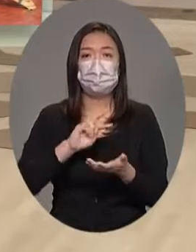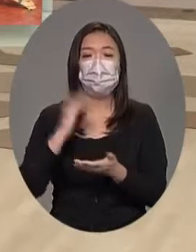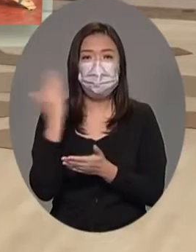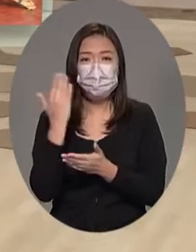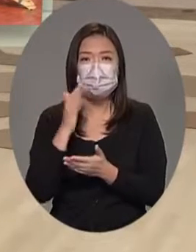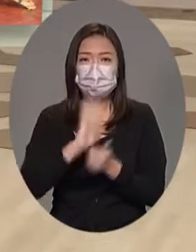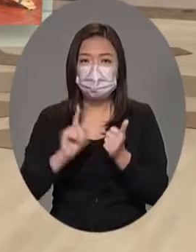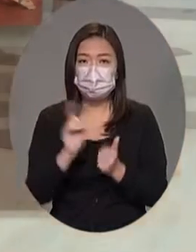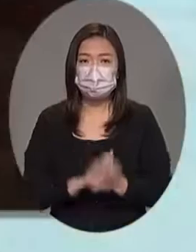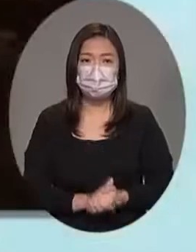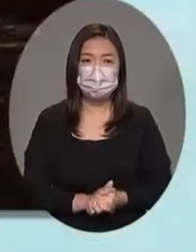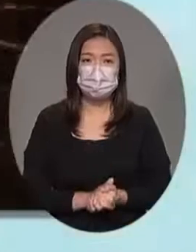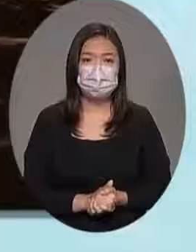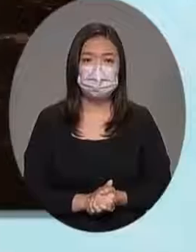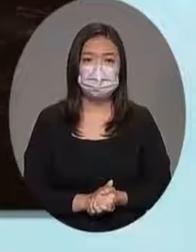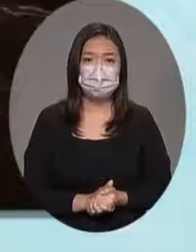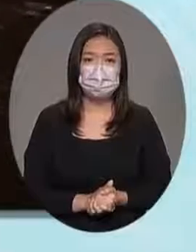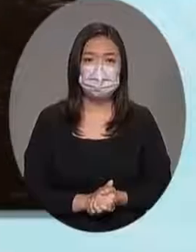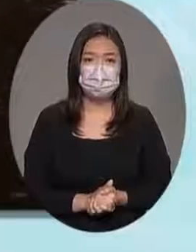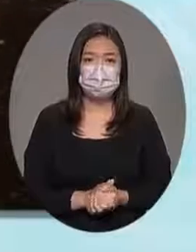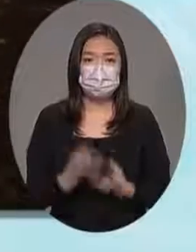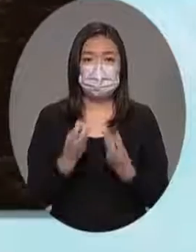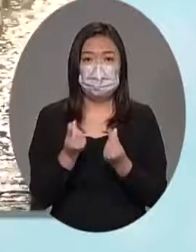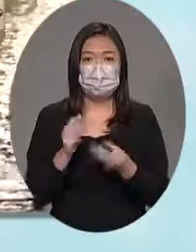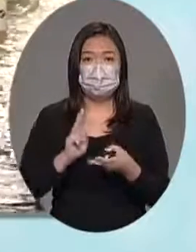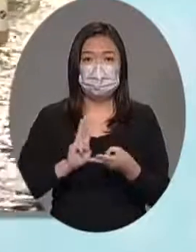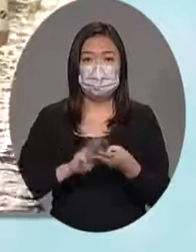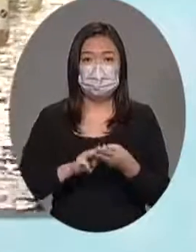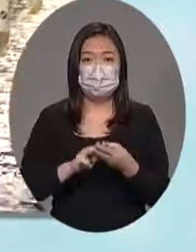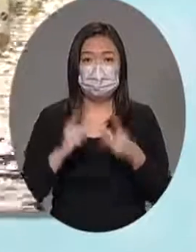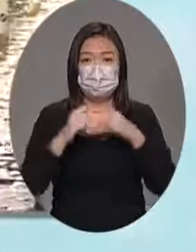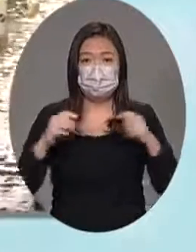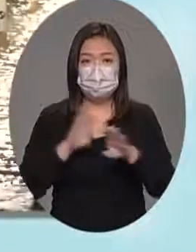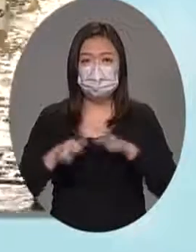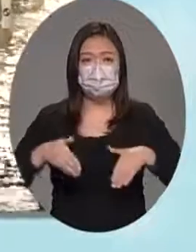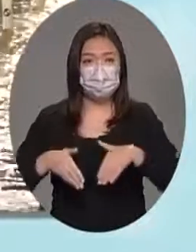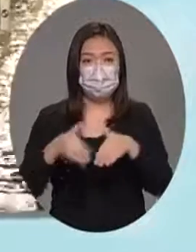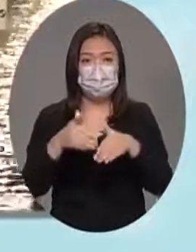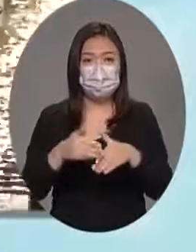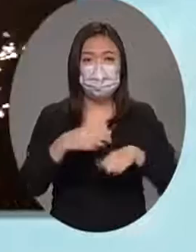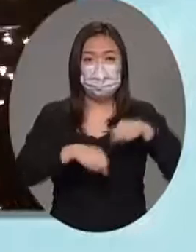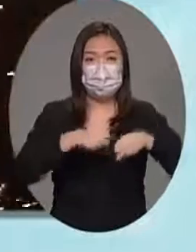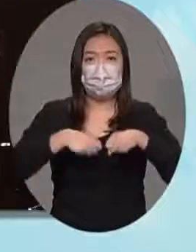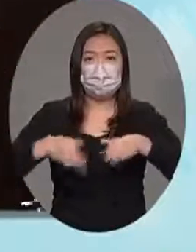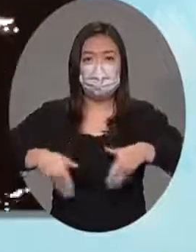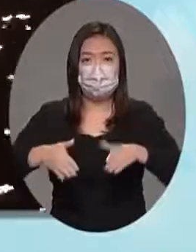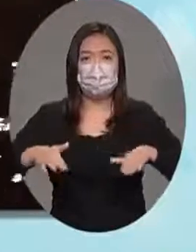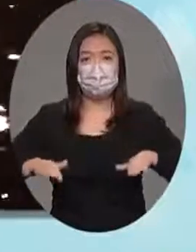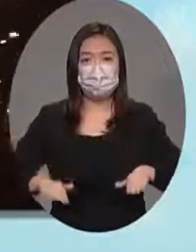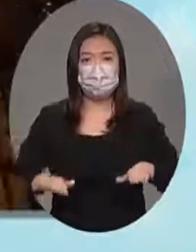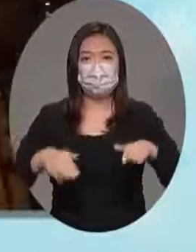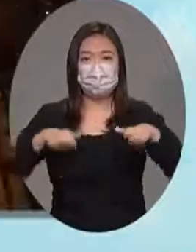帶嚟嘅影響。 沙田城門河河水浸曬兩邊嘅單車徑。